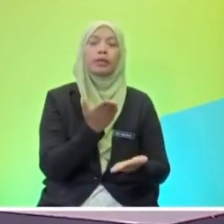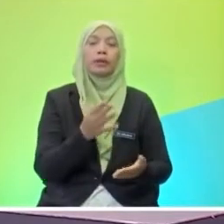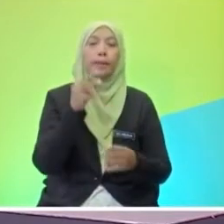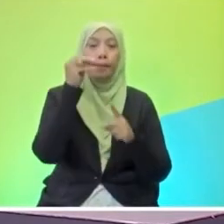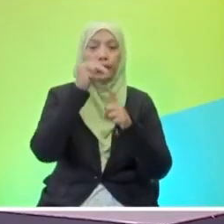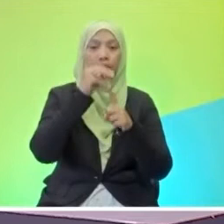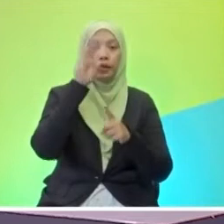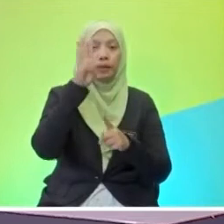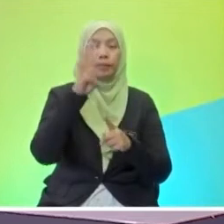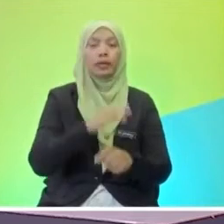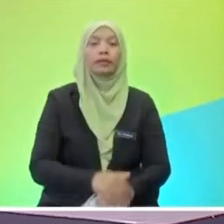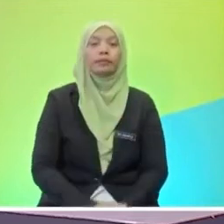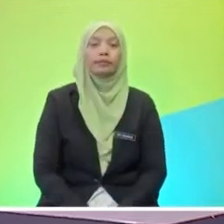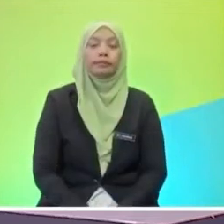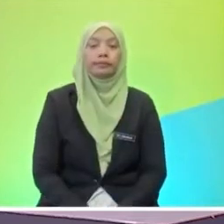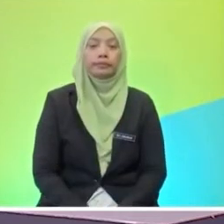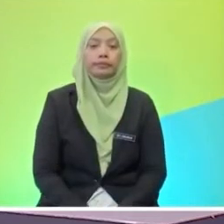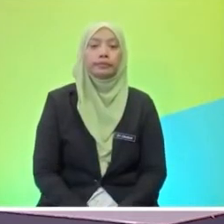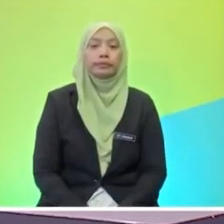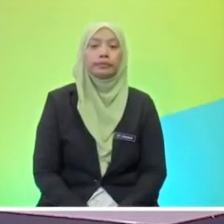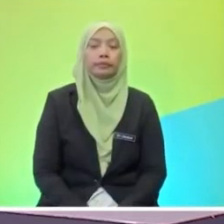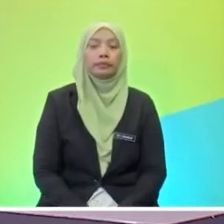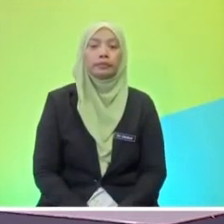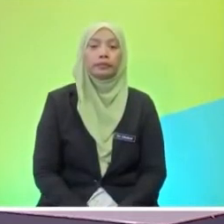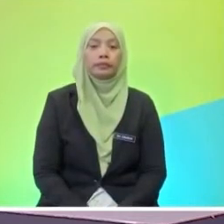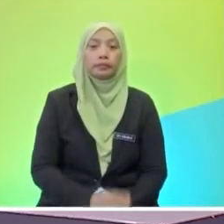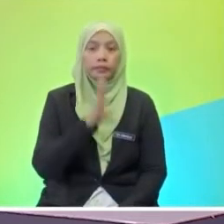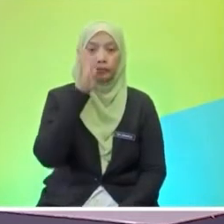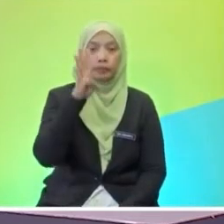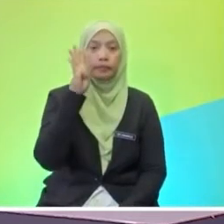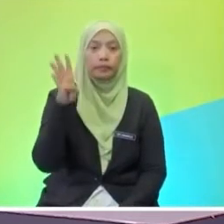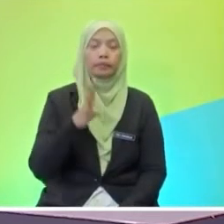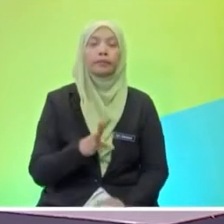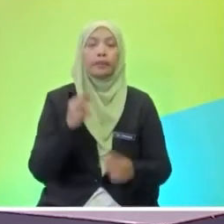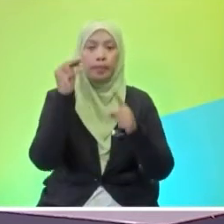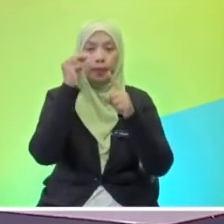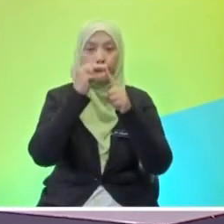marka ekonomi 4 Marga oke Ya ini saya akan